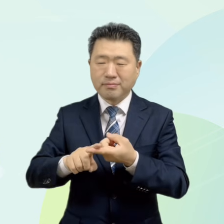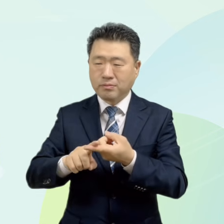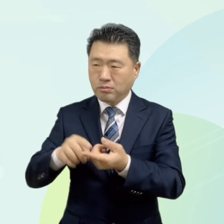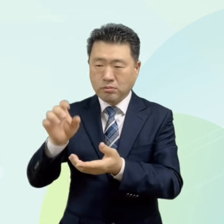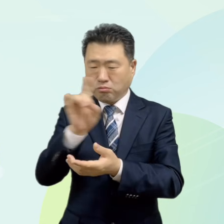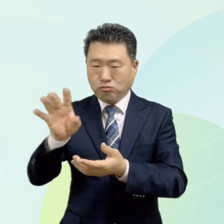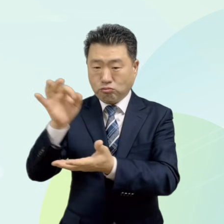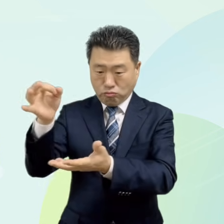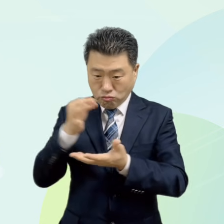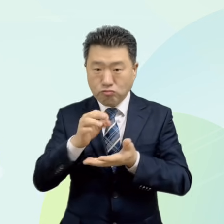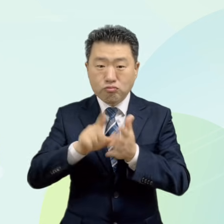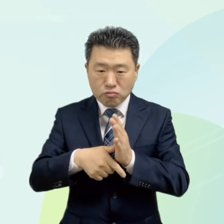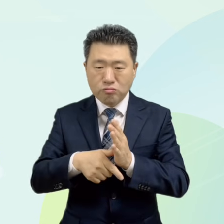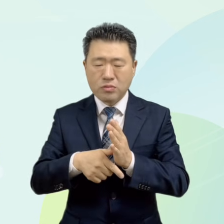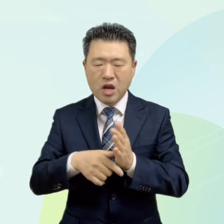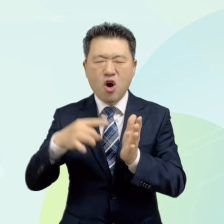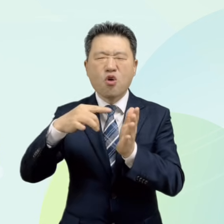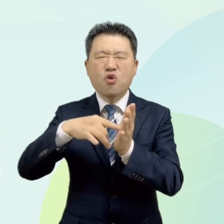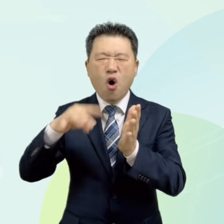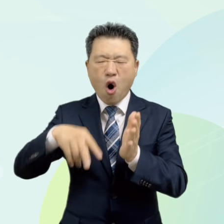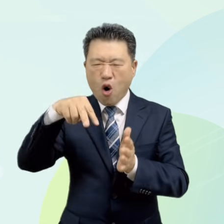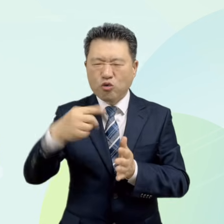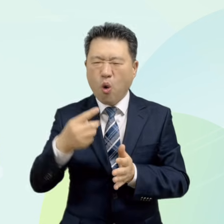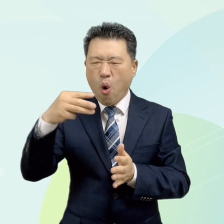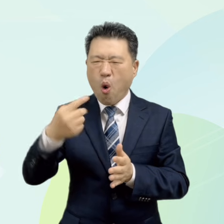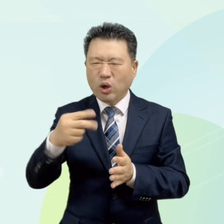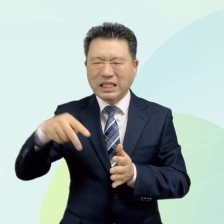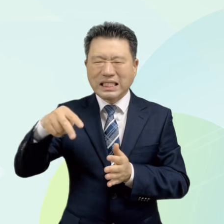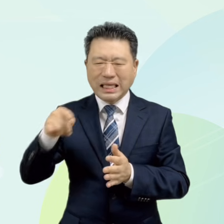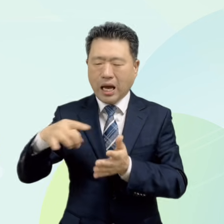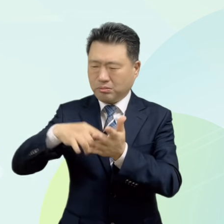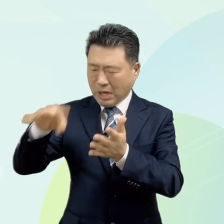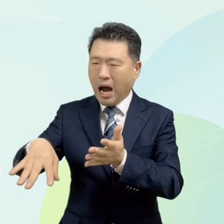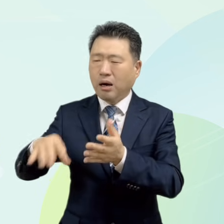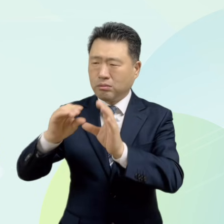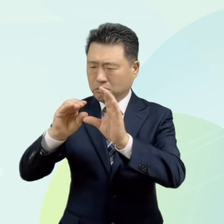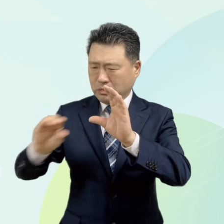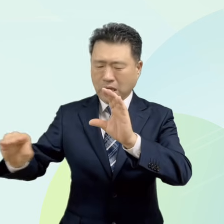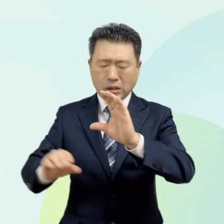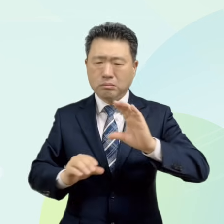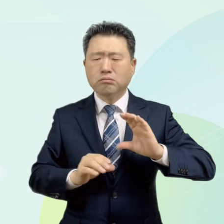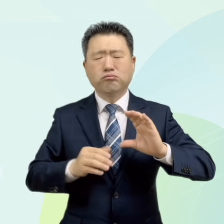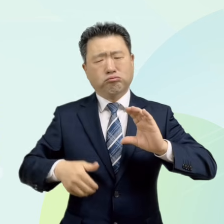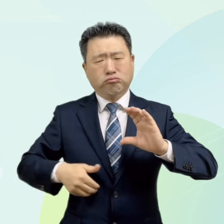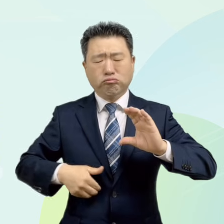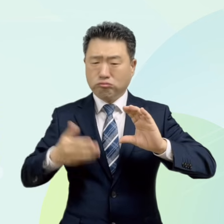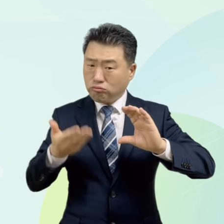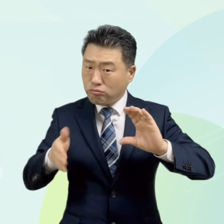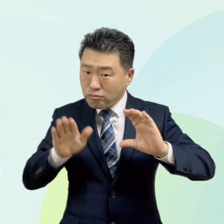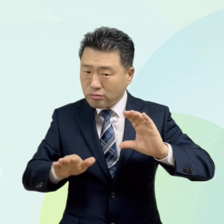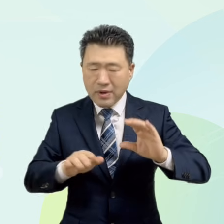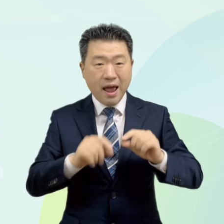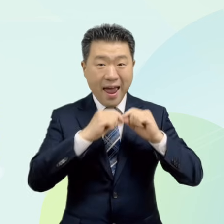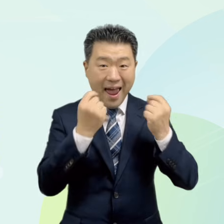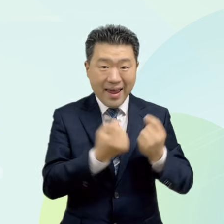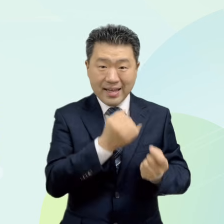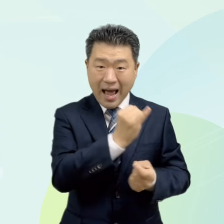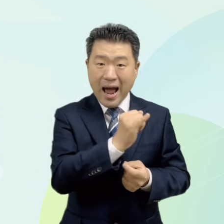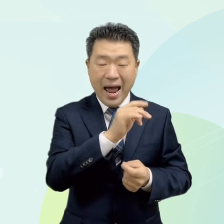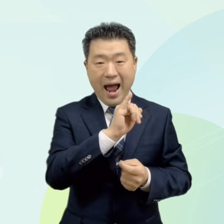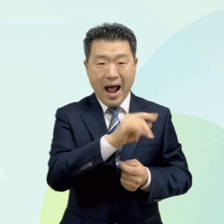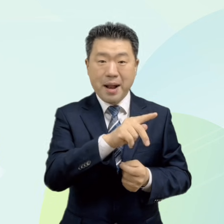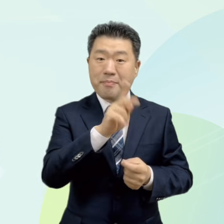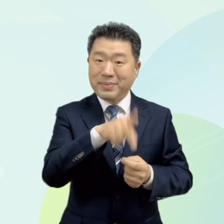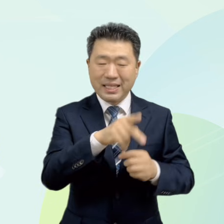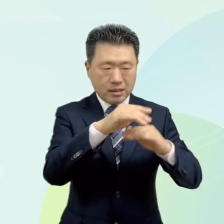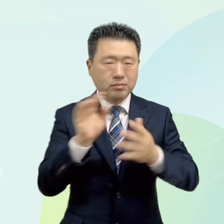될 때에는 퇴직소득세를 떼고 퇴직금을 지급받게 되는데요. 그렇지만 개인 IRP로